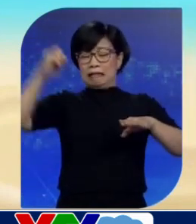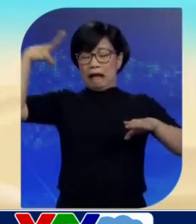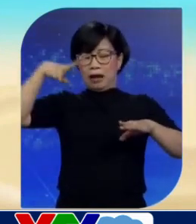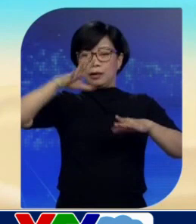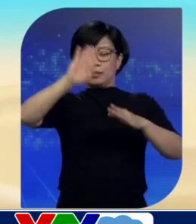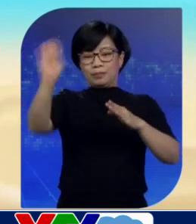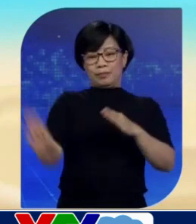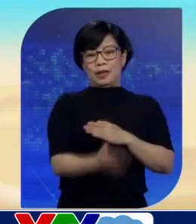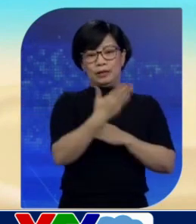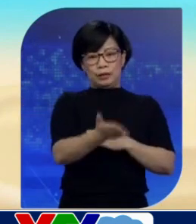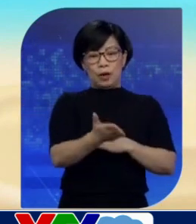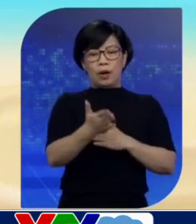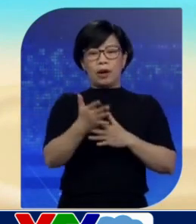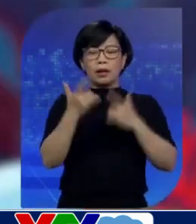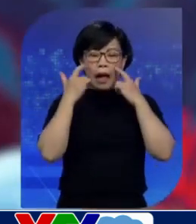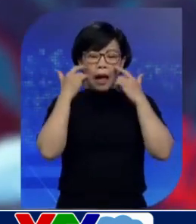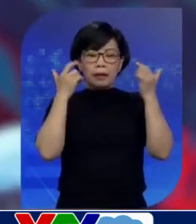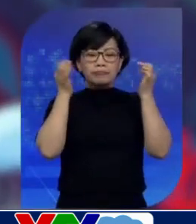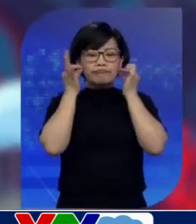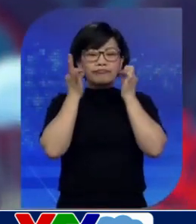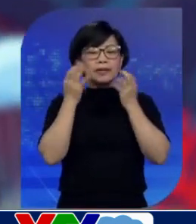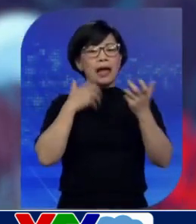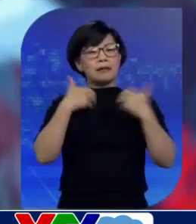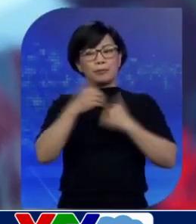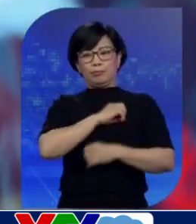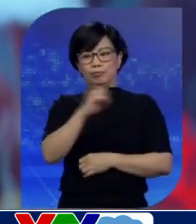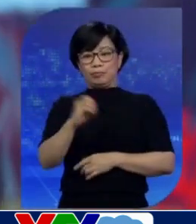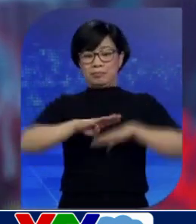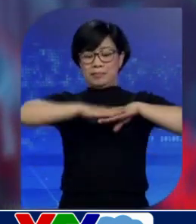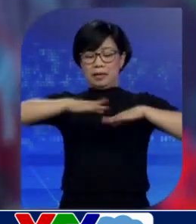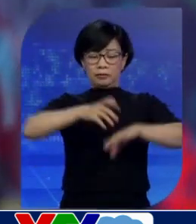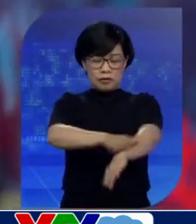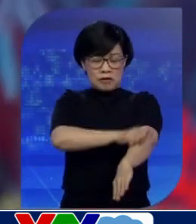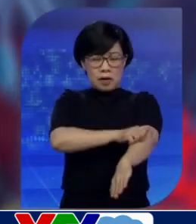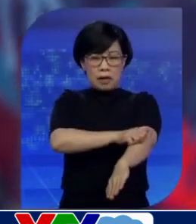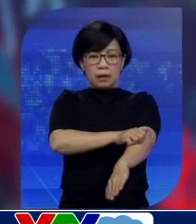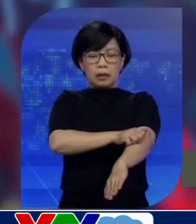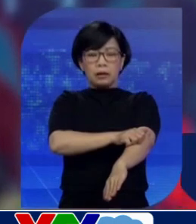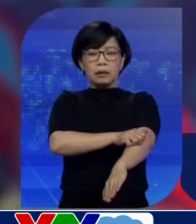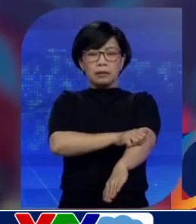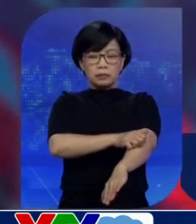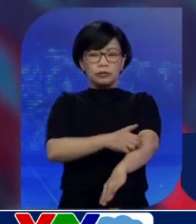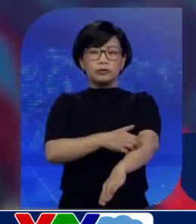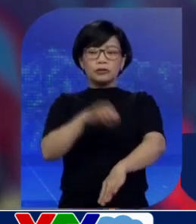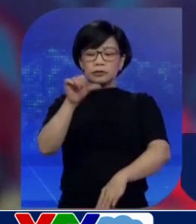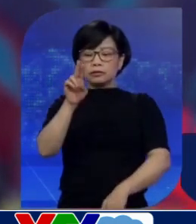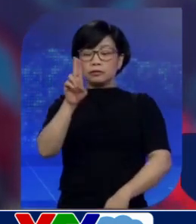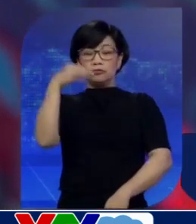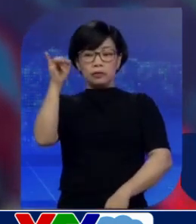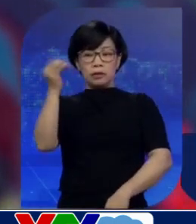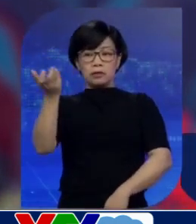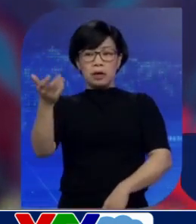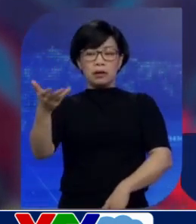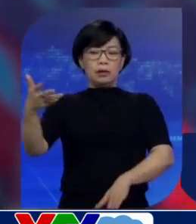loại vật lý sẽ ít khả năng gây phản ứng. Nếu tắm biển mà cơ thể bị ngứa và rát do sứa đốt, tuyệt đối không dùng nước